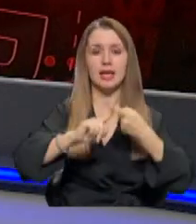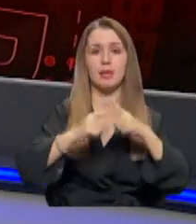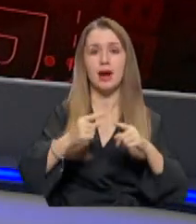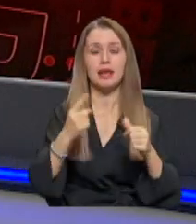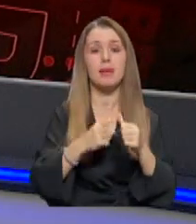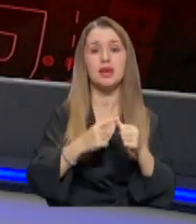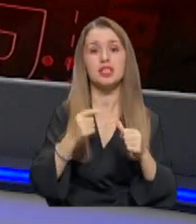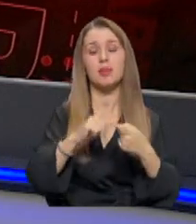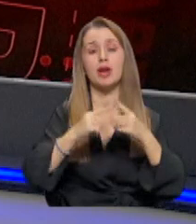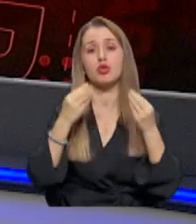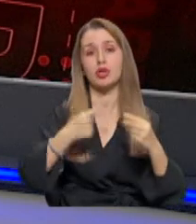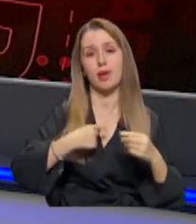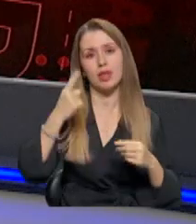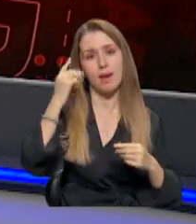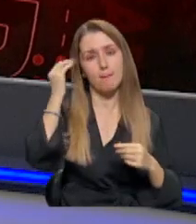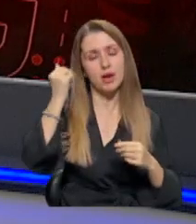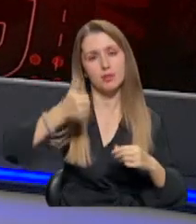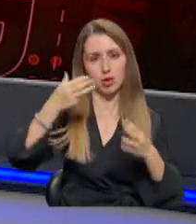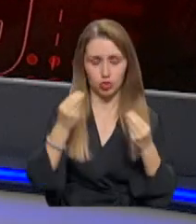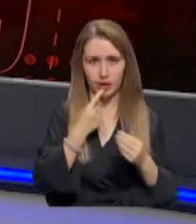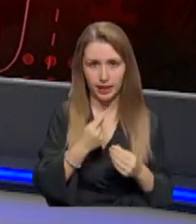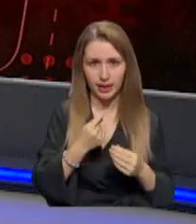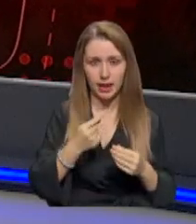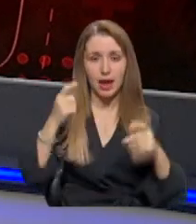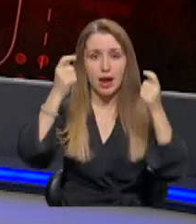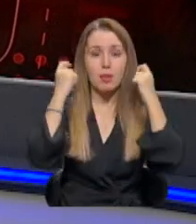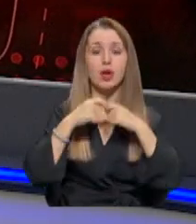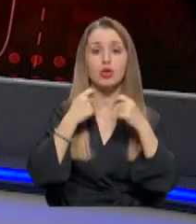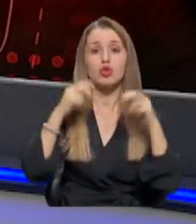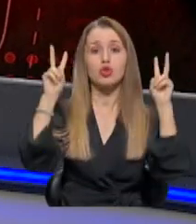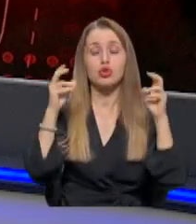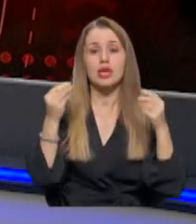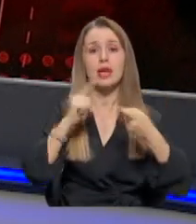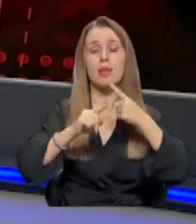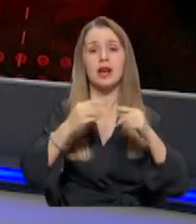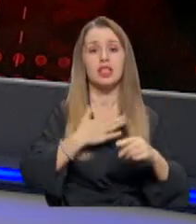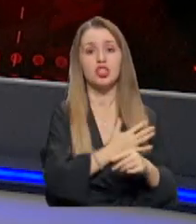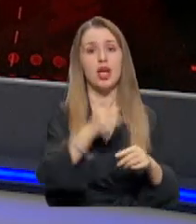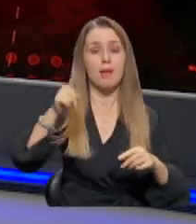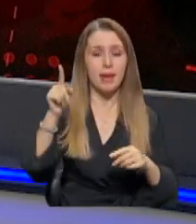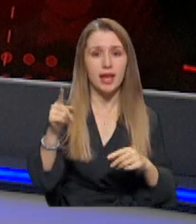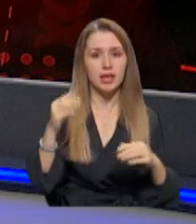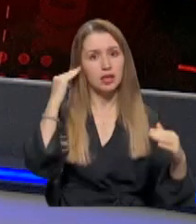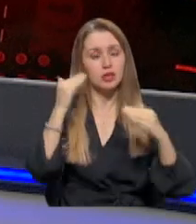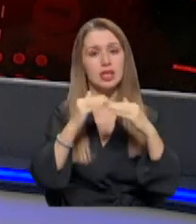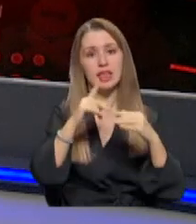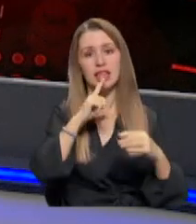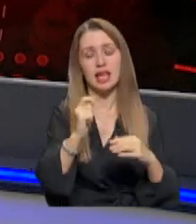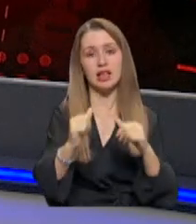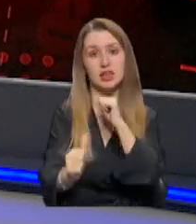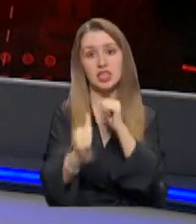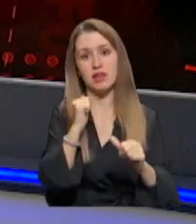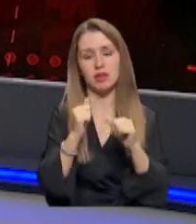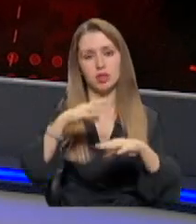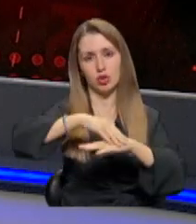birinci parti olacak, ben de başbakan olacağım dedi. Başörtüsü konusunda İYİ Parti ve CHP'nin uzlaşı teklifi geri